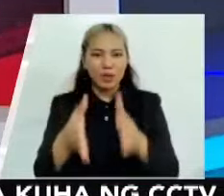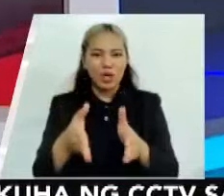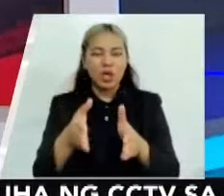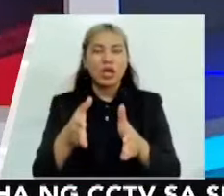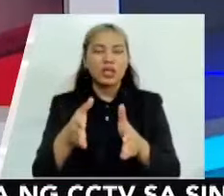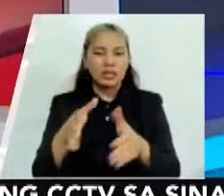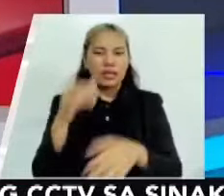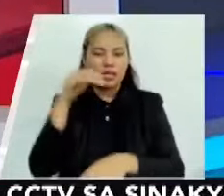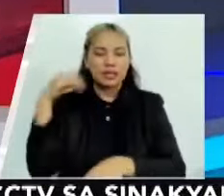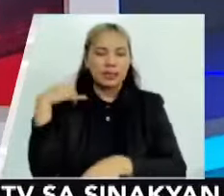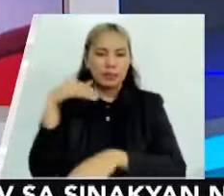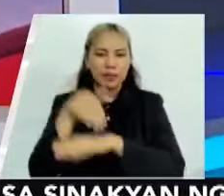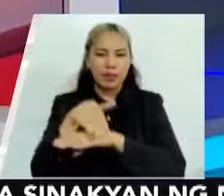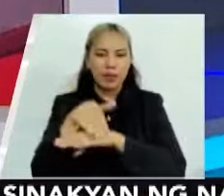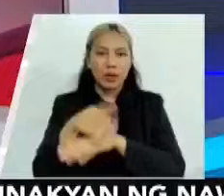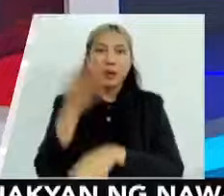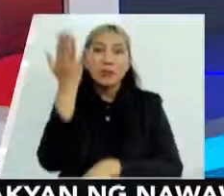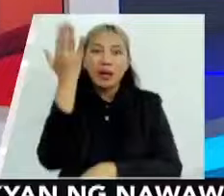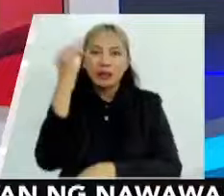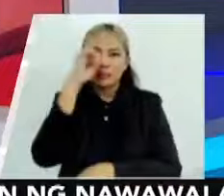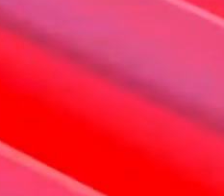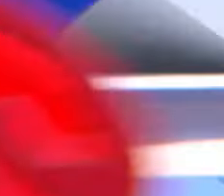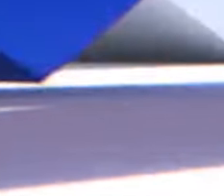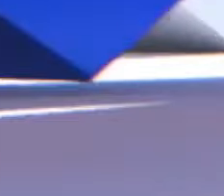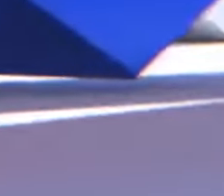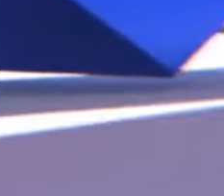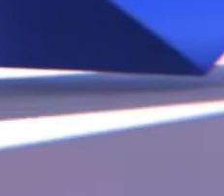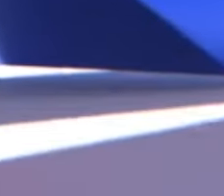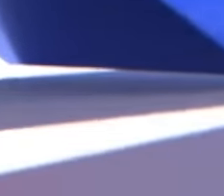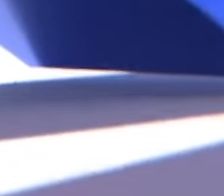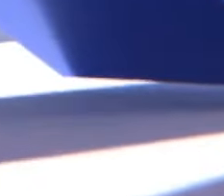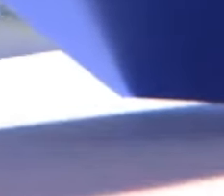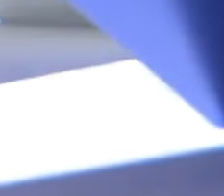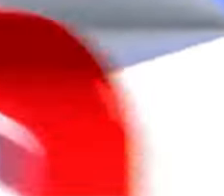nawalan umano ng preno. Nakatutok si AJ Gomez.